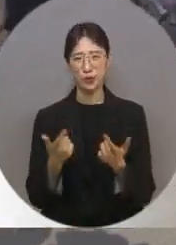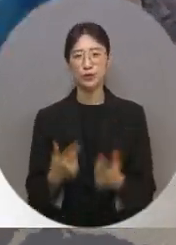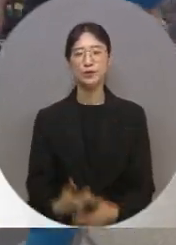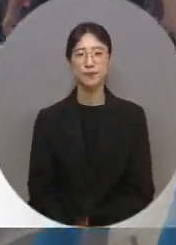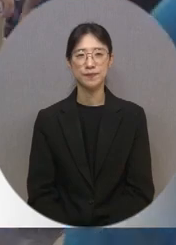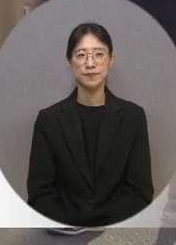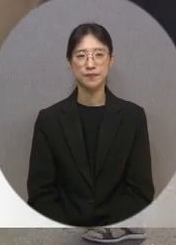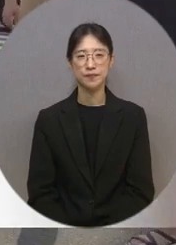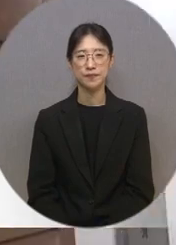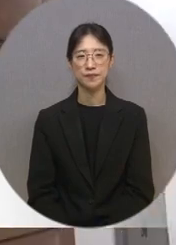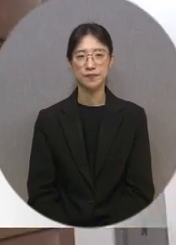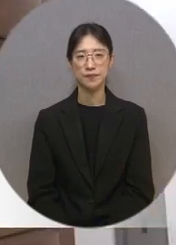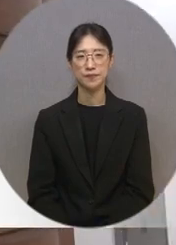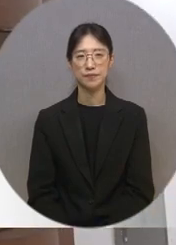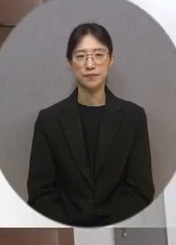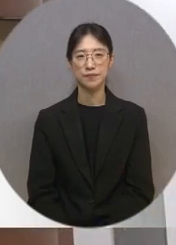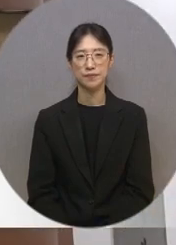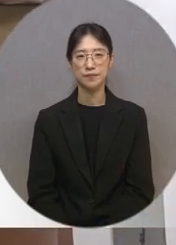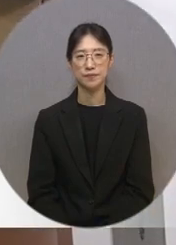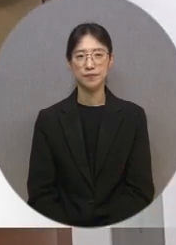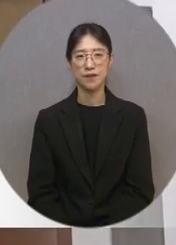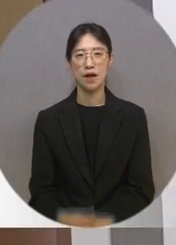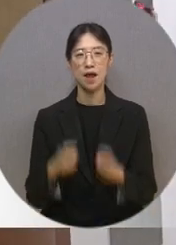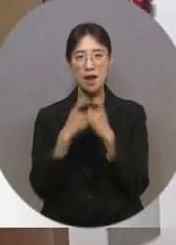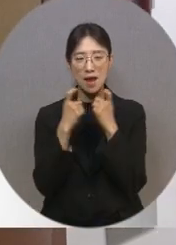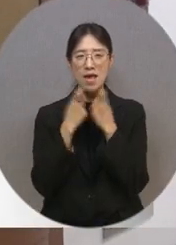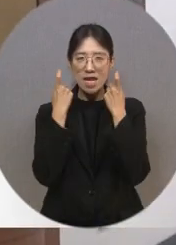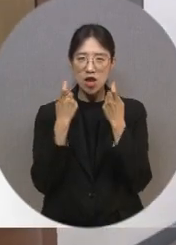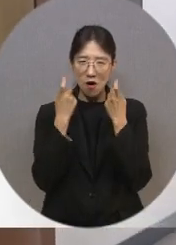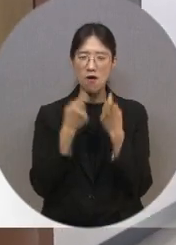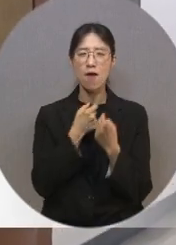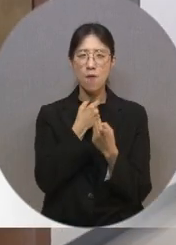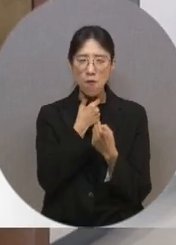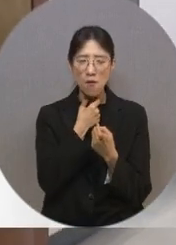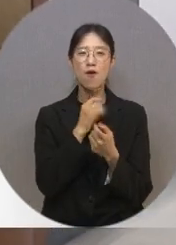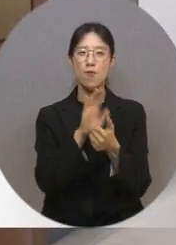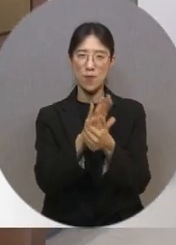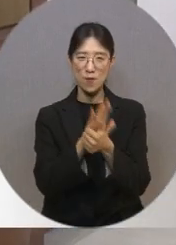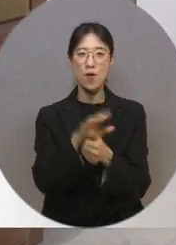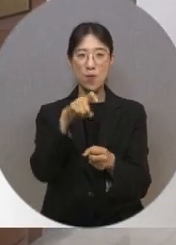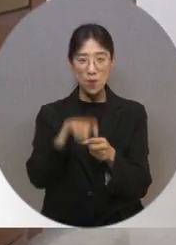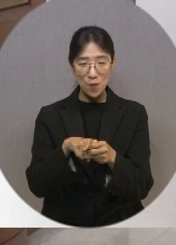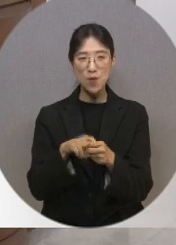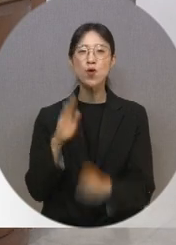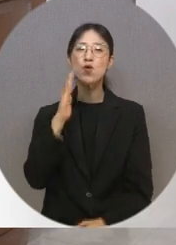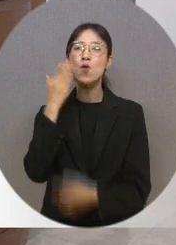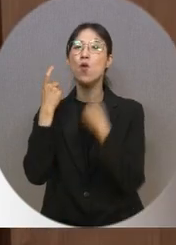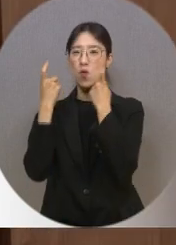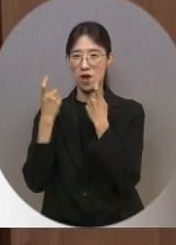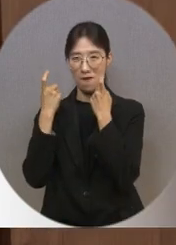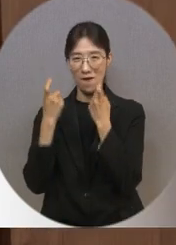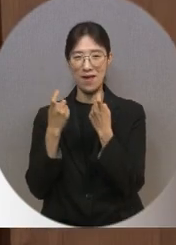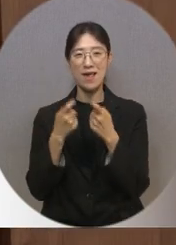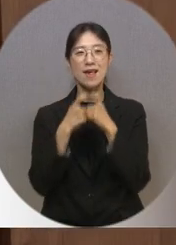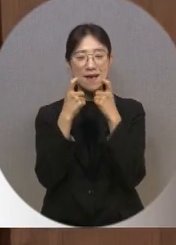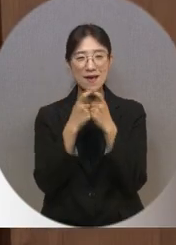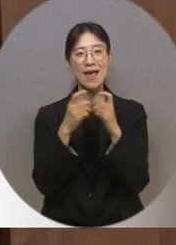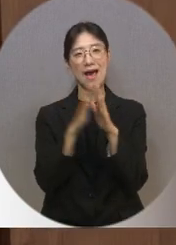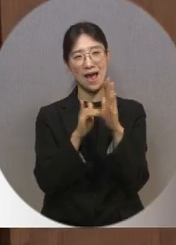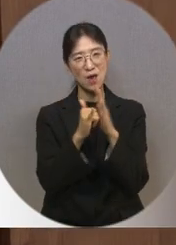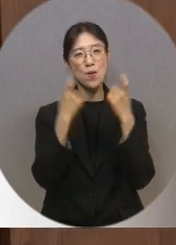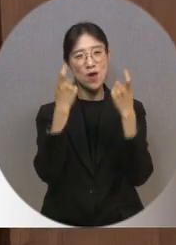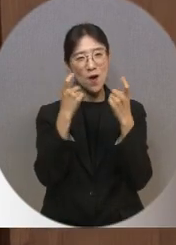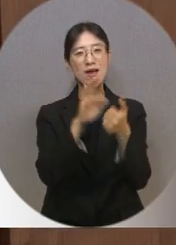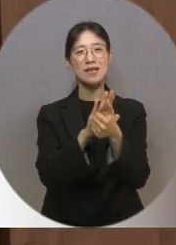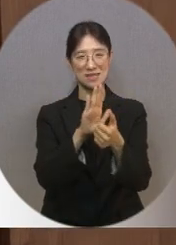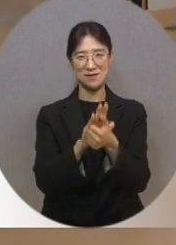있습니다. 이에 개인의 여행 욕구를 충족시키기 위해 초록여행은 개별 가족여행 지원에